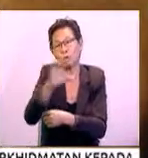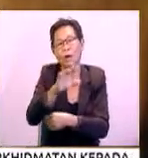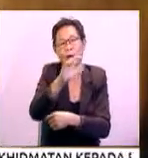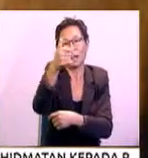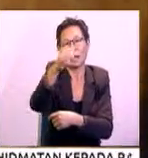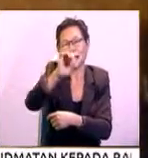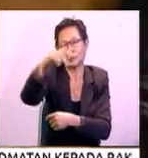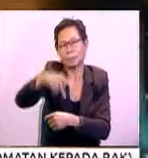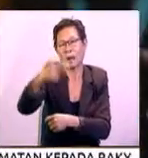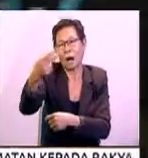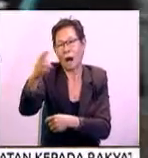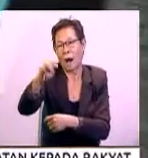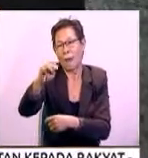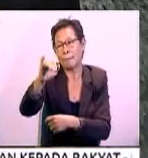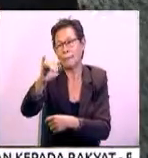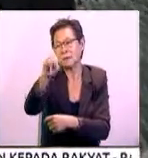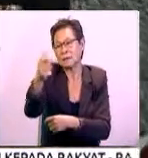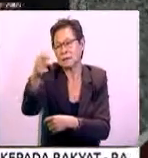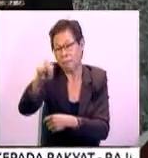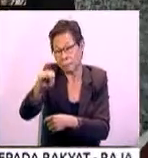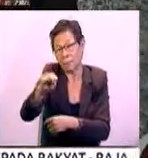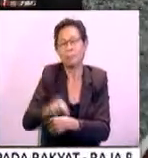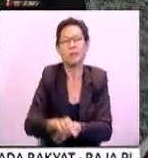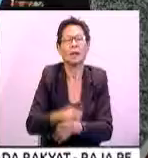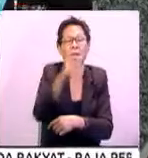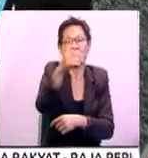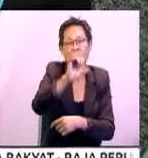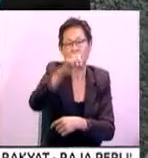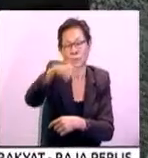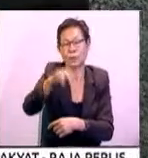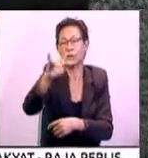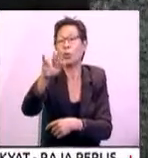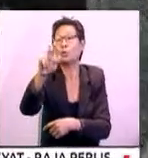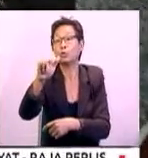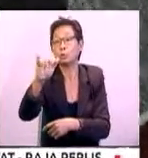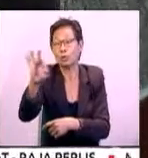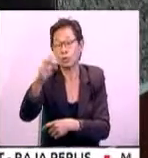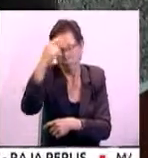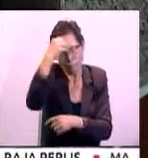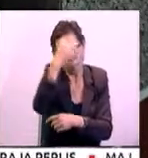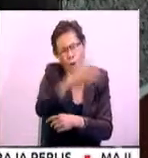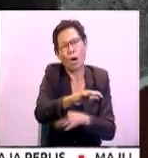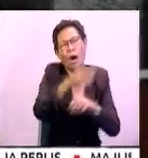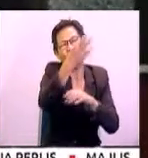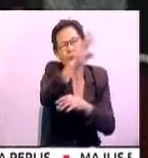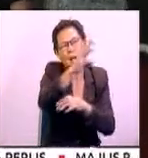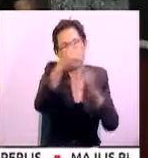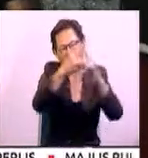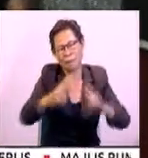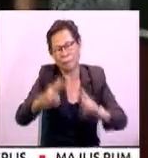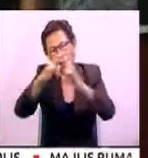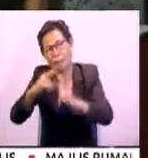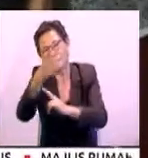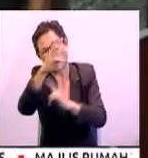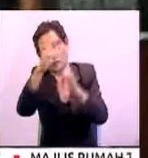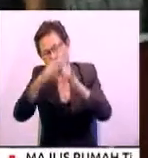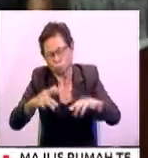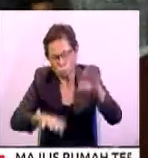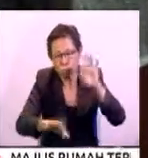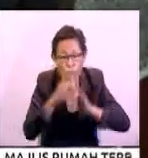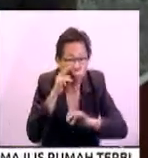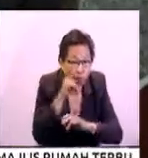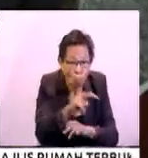ASP Hamizan Idris. Dalam pada itu, ASP Muhammad Yusof turut memaklumkan sebanyak 16 kem penempatan telah